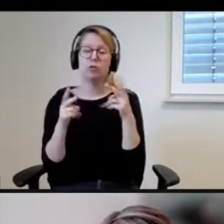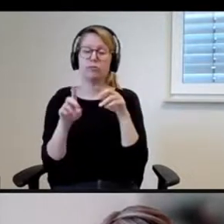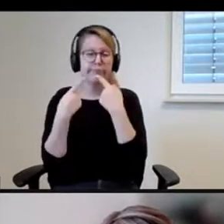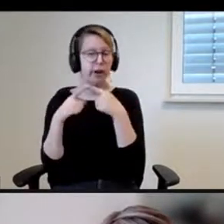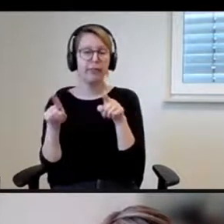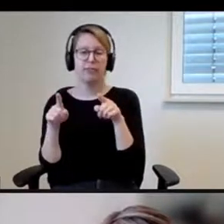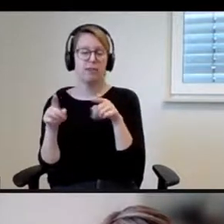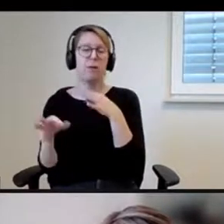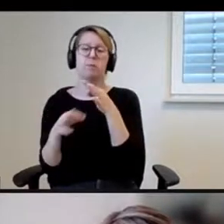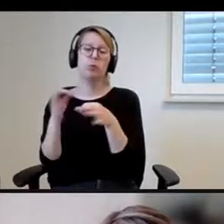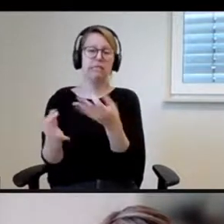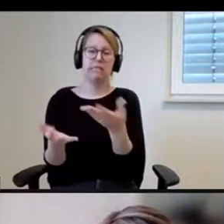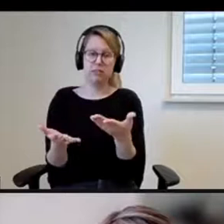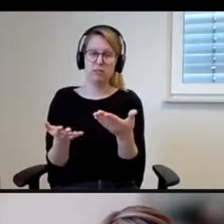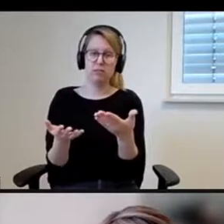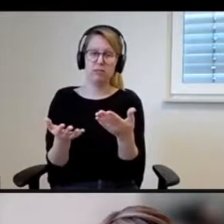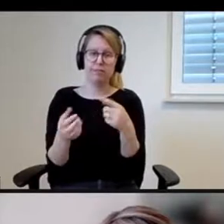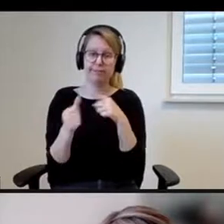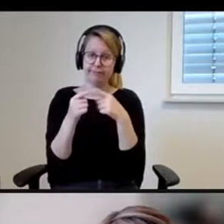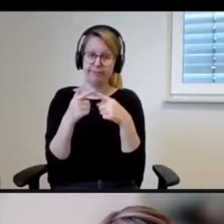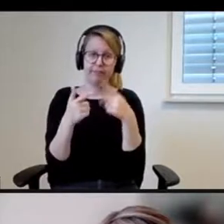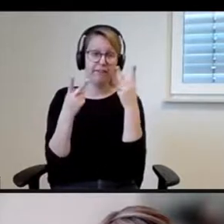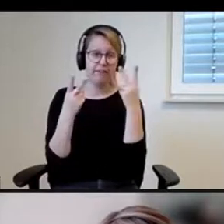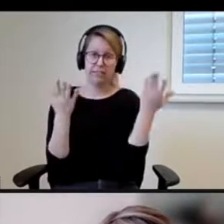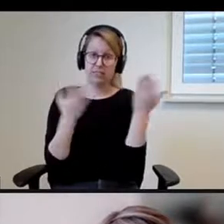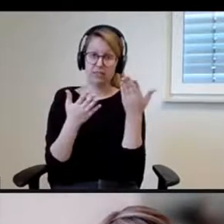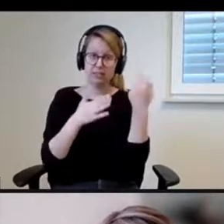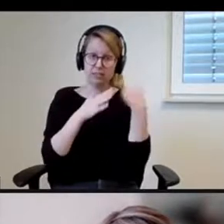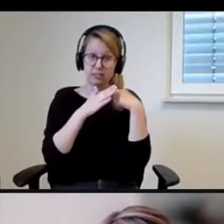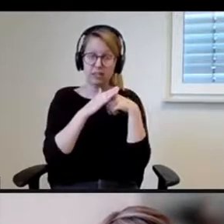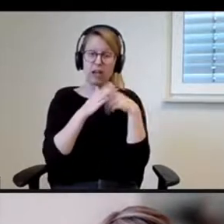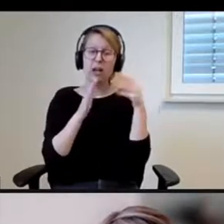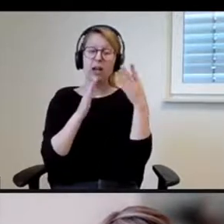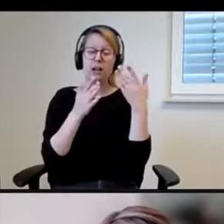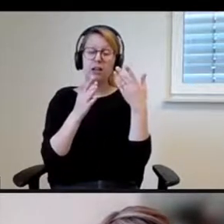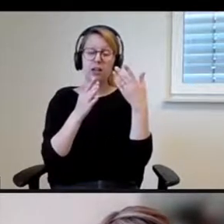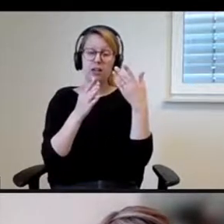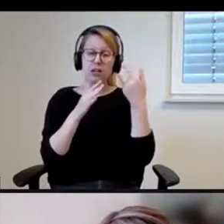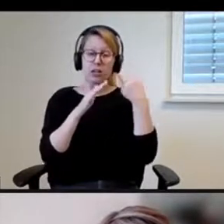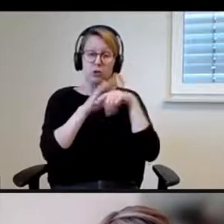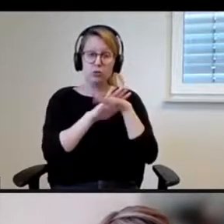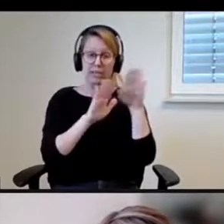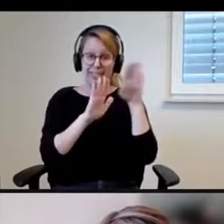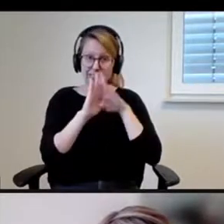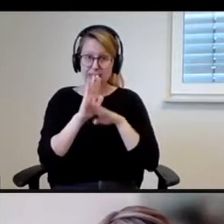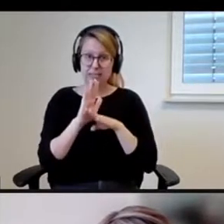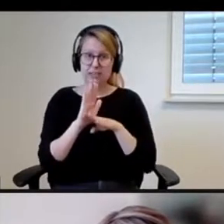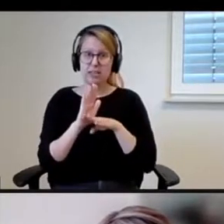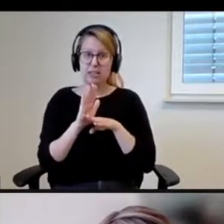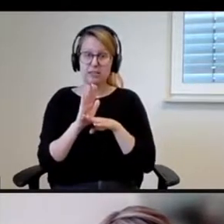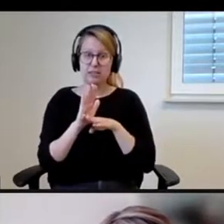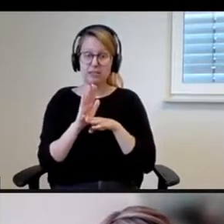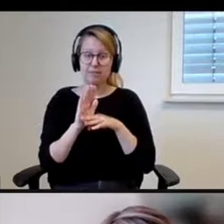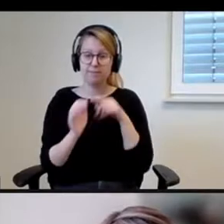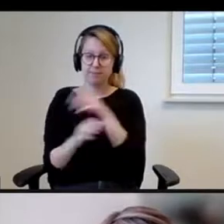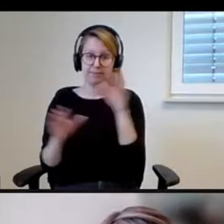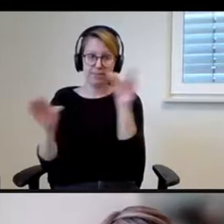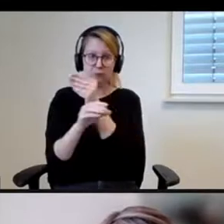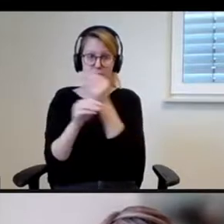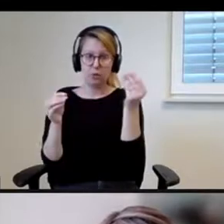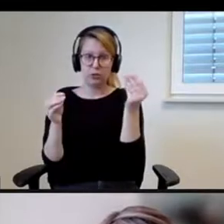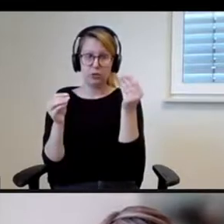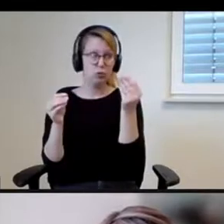ist es eben auch wichtig, durch das Accessibilitätsgesetz einerseits, dass die Informationen, die Menschen mit